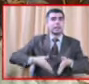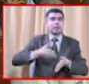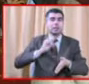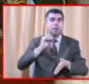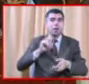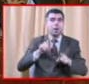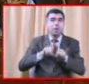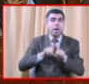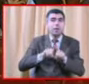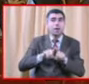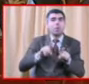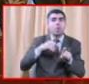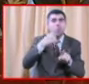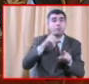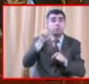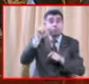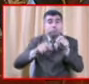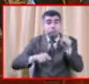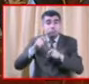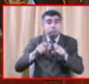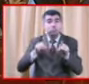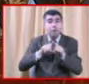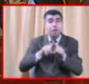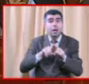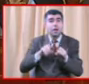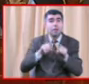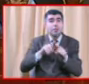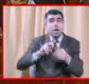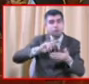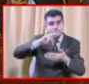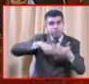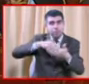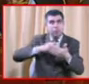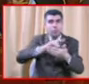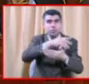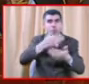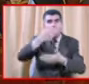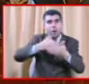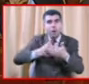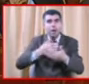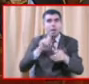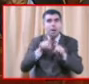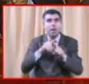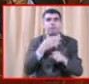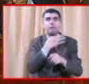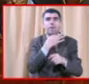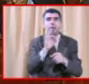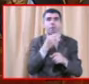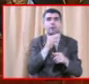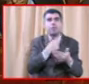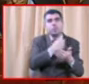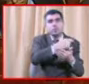إعفاء المواطنين من رسوم رخص إصلاح منازلهم. وكذلك بالنسبة للمواطنين اللي يأتون